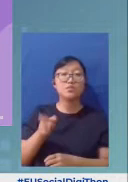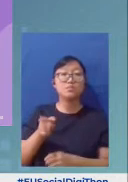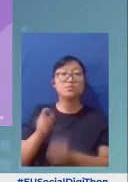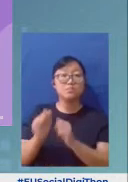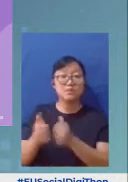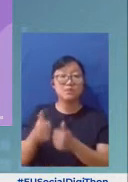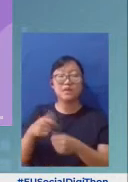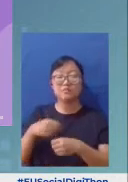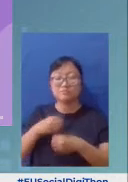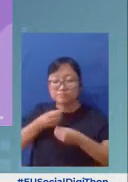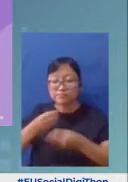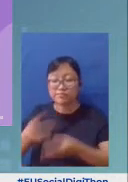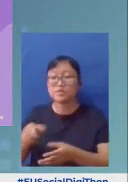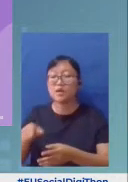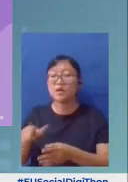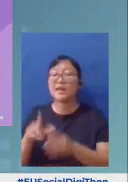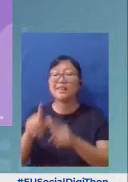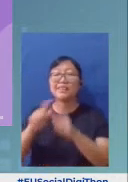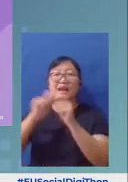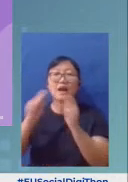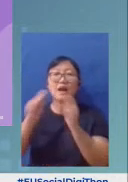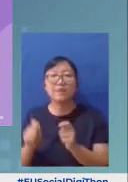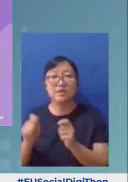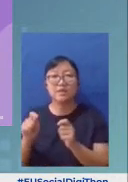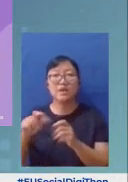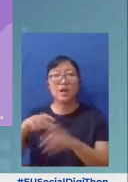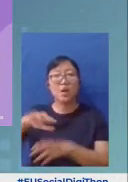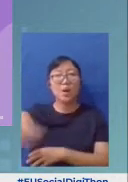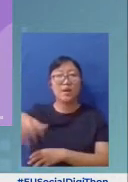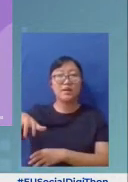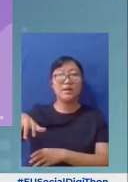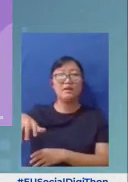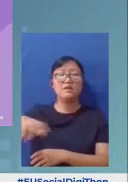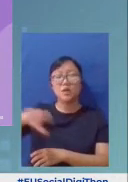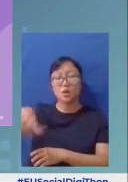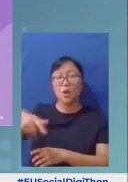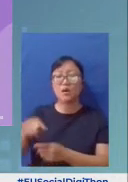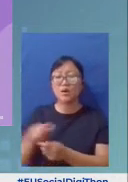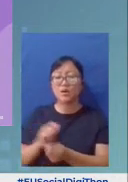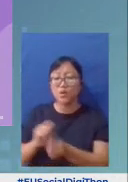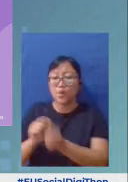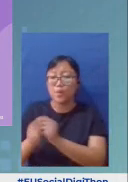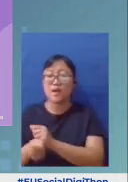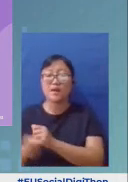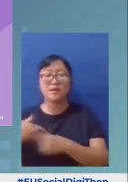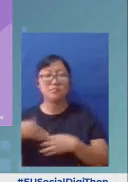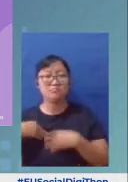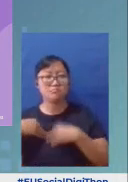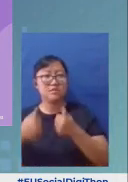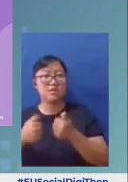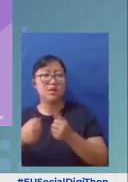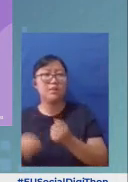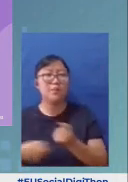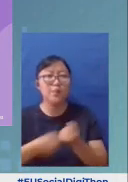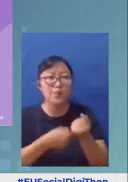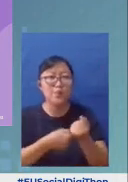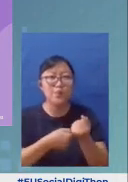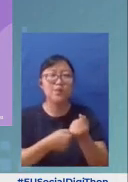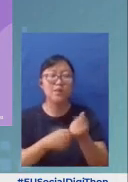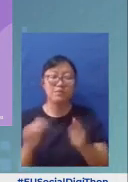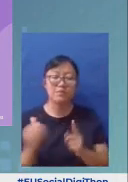cara keluarga ini bisa mendukung dan memberdayakan si penyintas. Gitu, ya. Kemudian untuk si